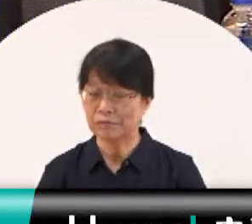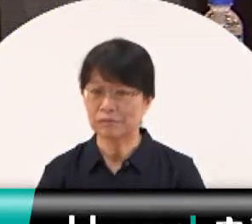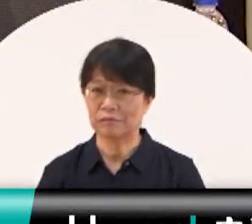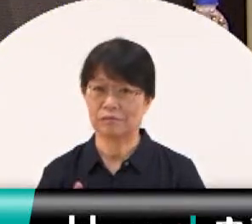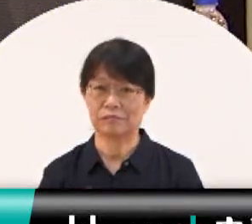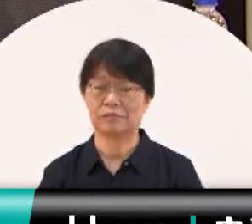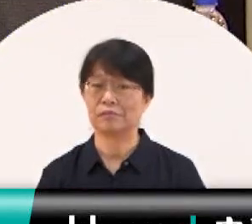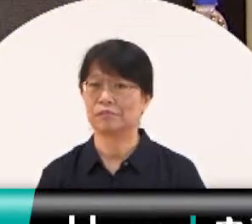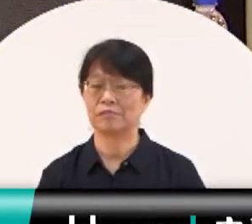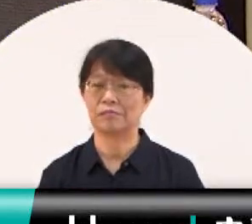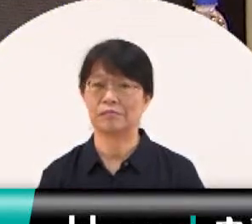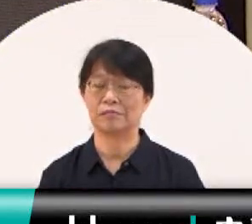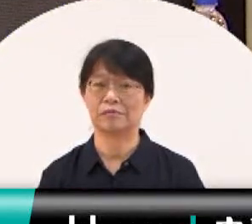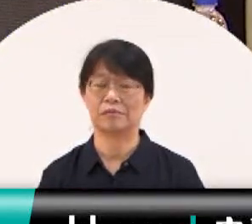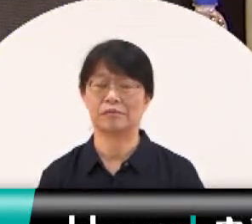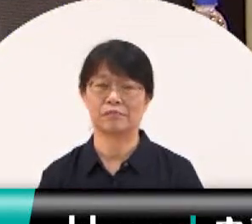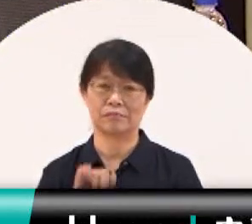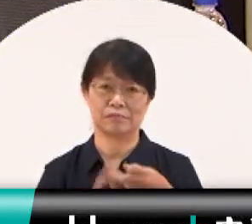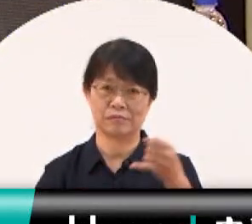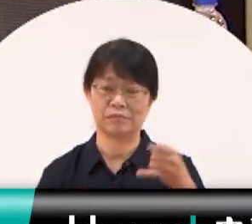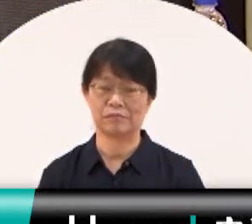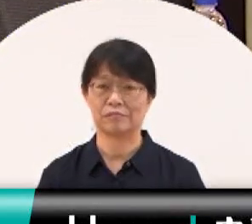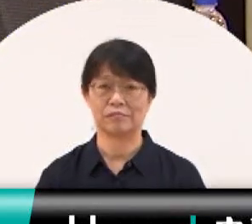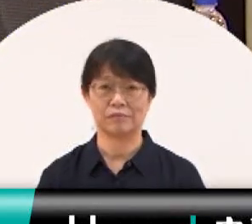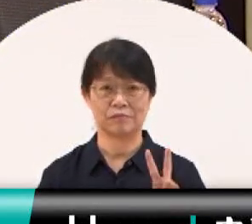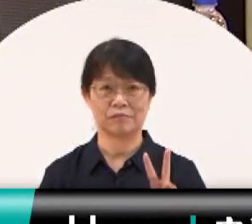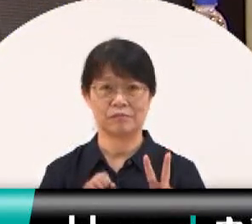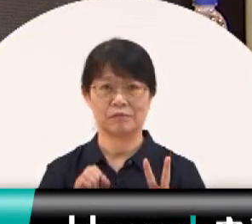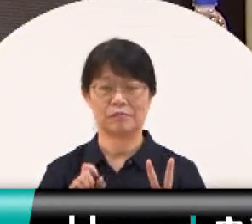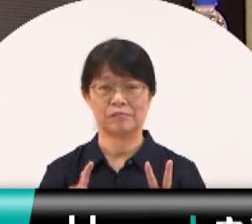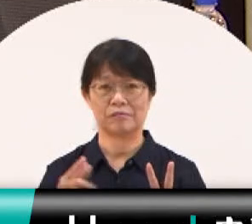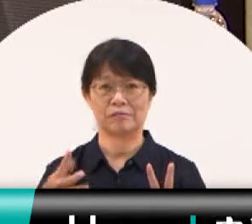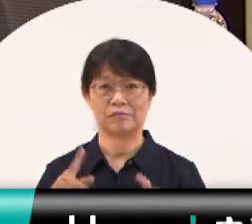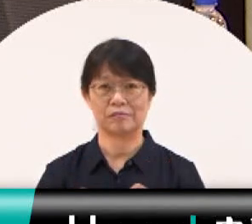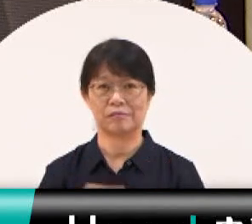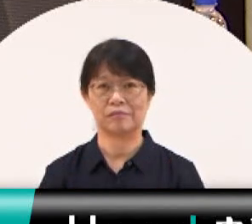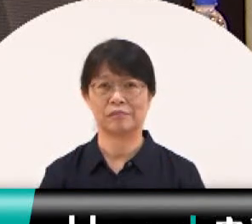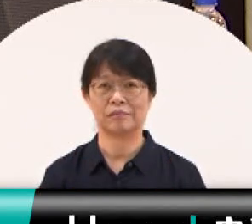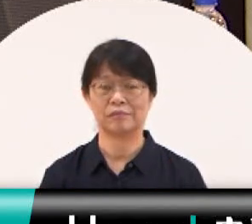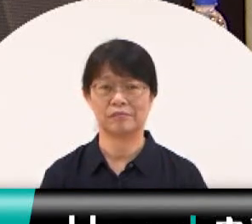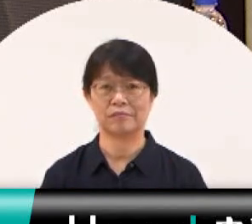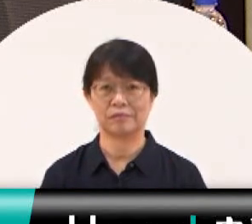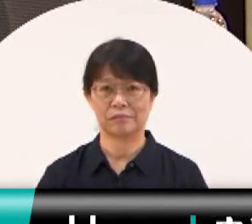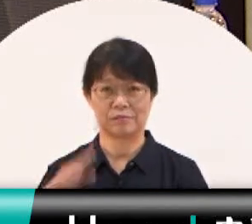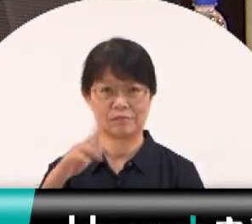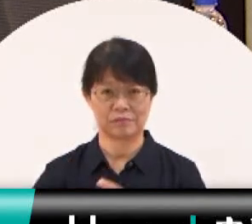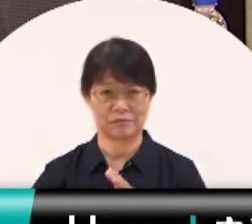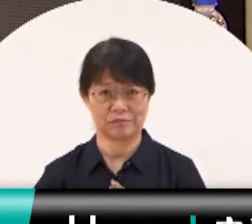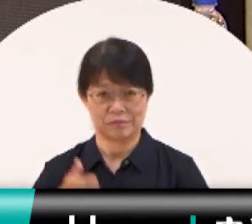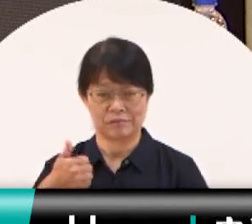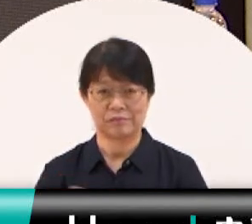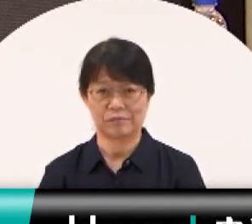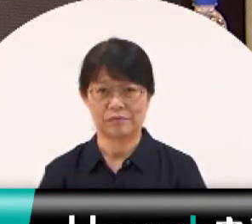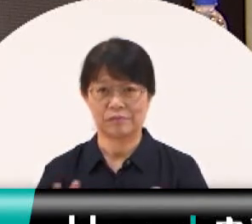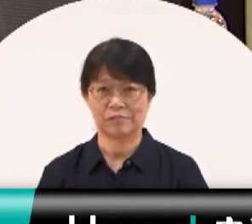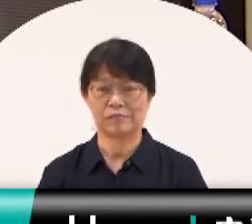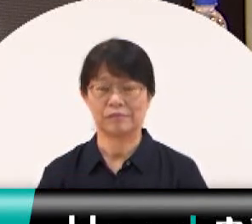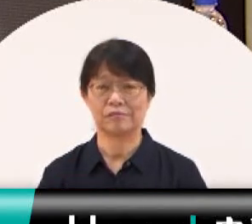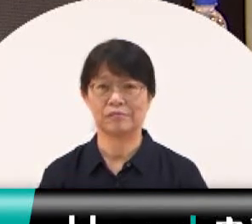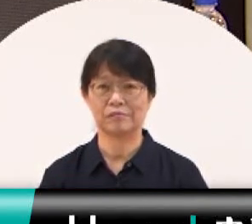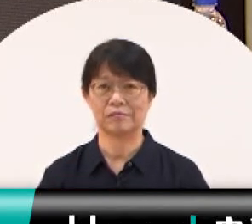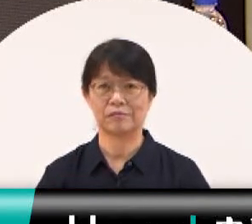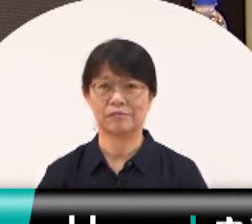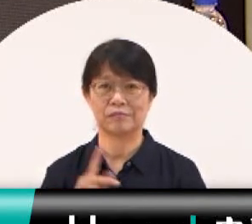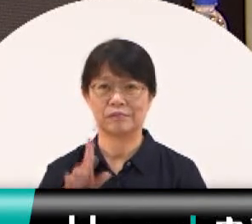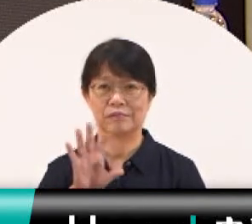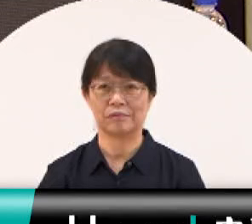是一块空地哈。到了我们2018年，我们的赖总统那时候是时任行政院长的时候呢，说过国立科